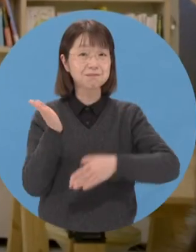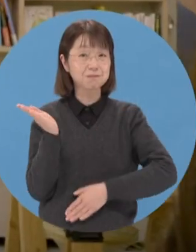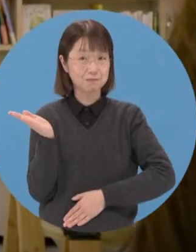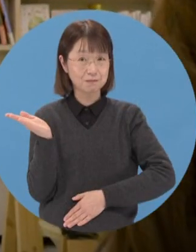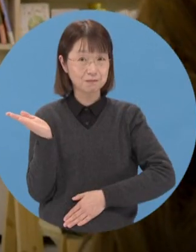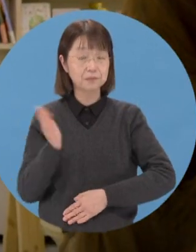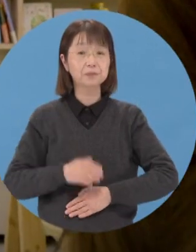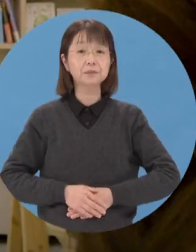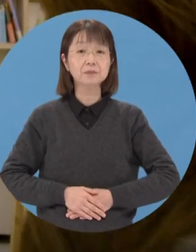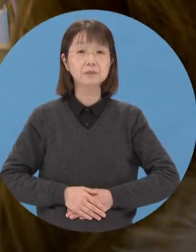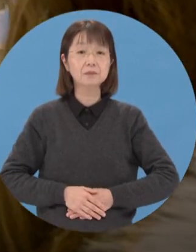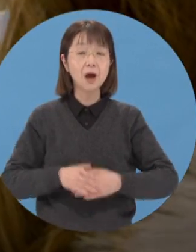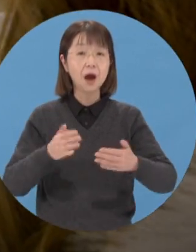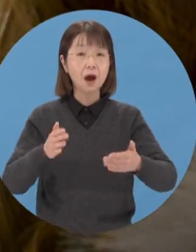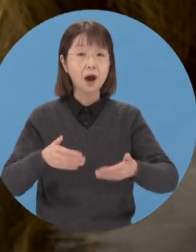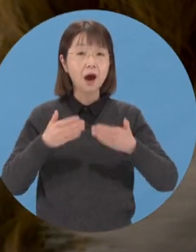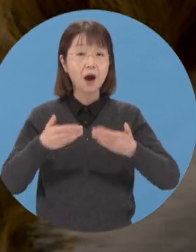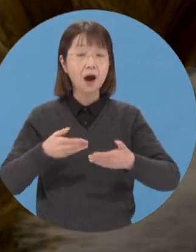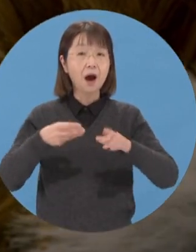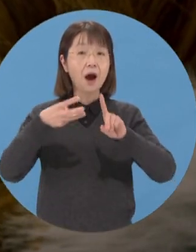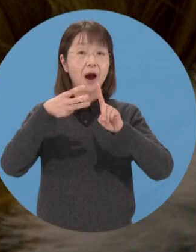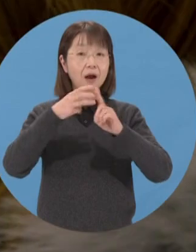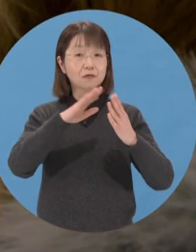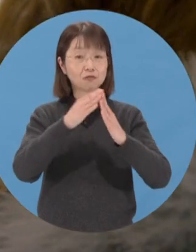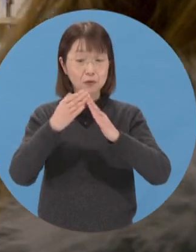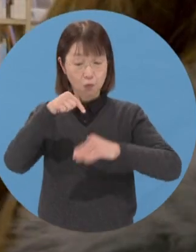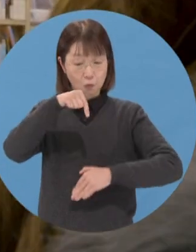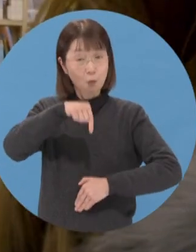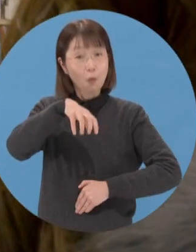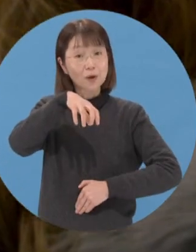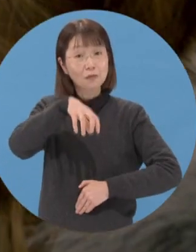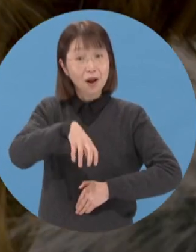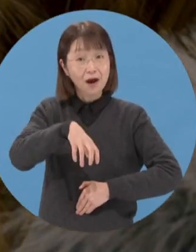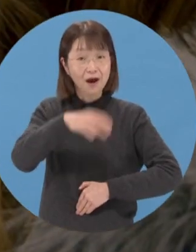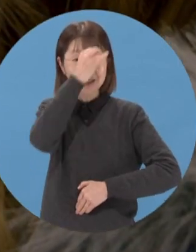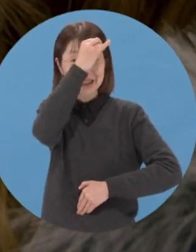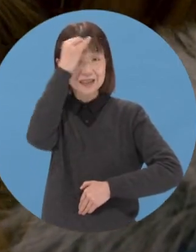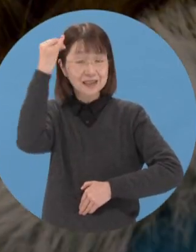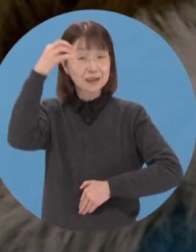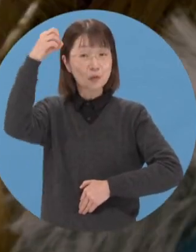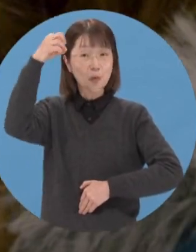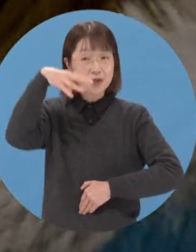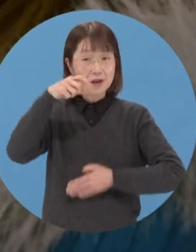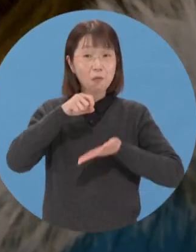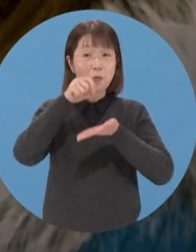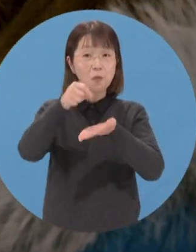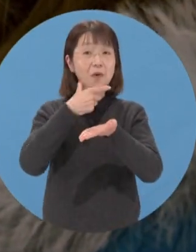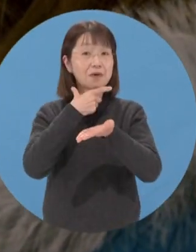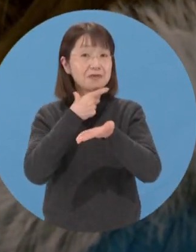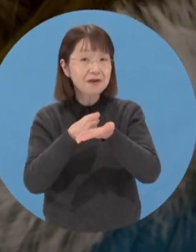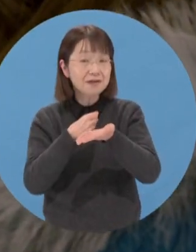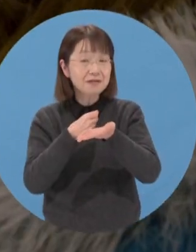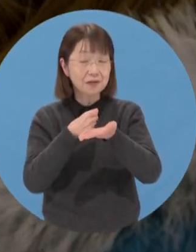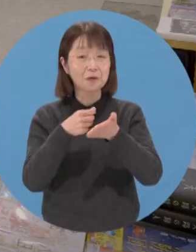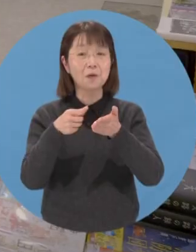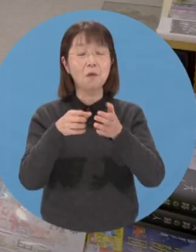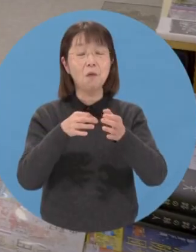春日町からそういう知識の光をこう届けていきたいという、そういうところから春光堂と名付けられたと聞いて